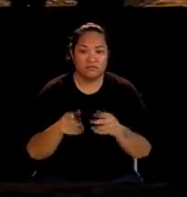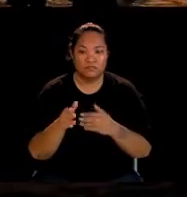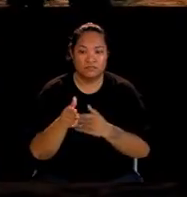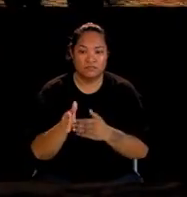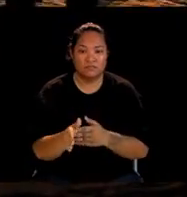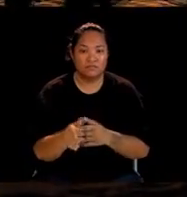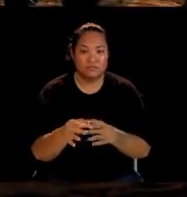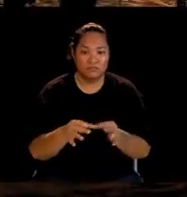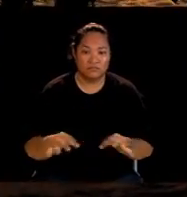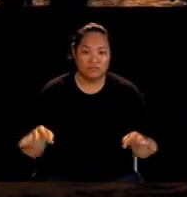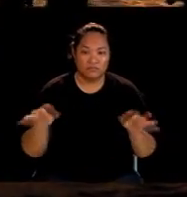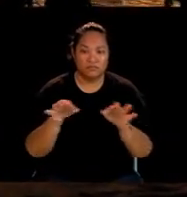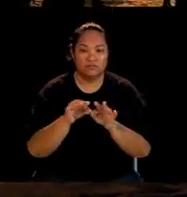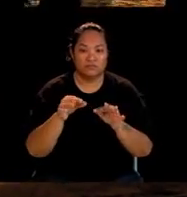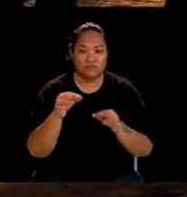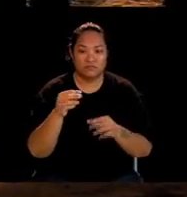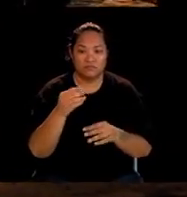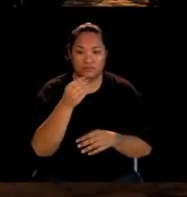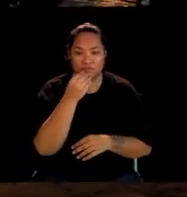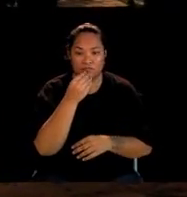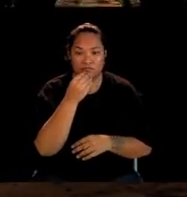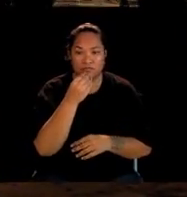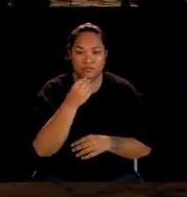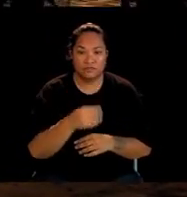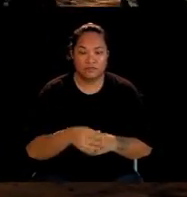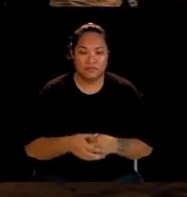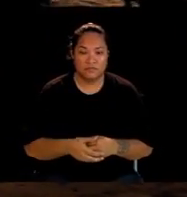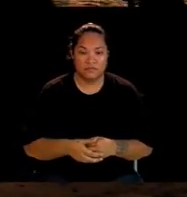motna, hafata kilo gi ina niha.